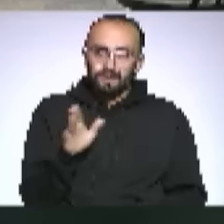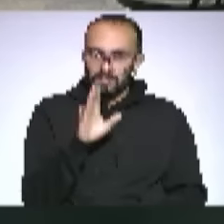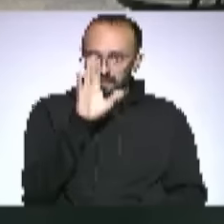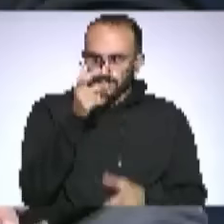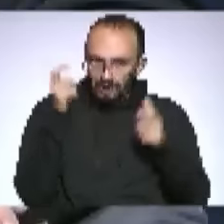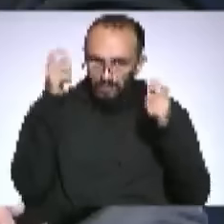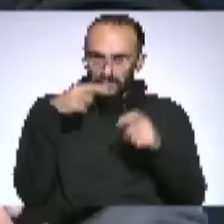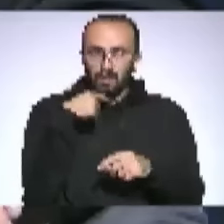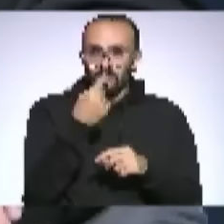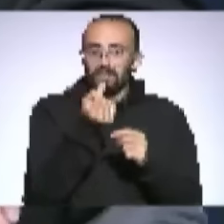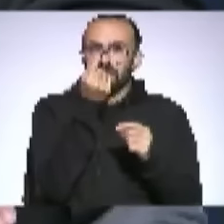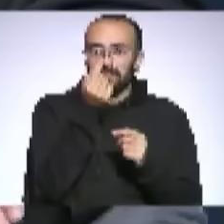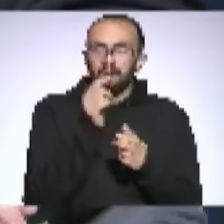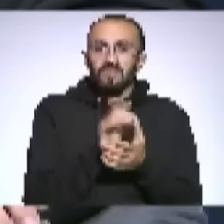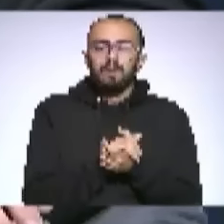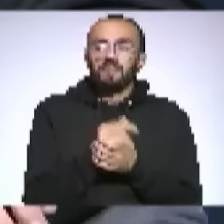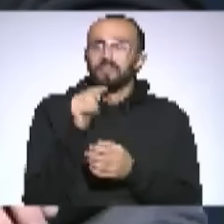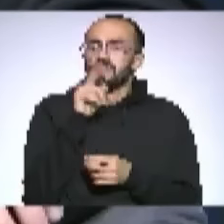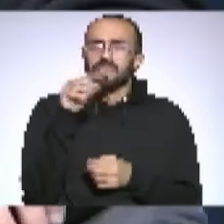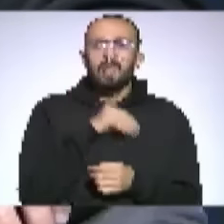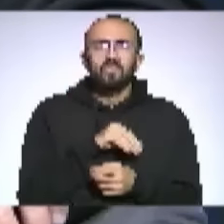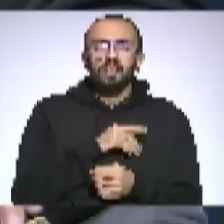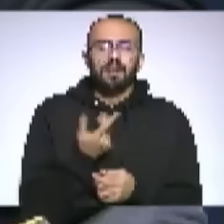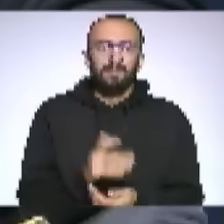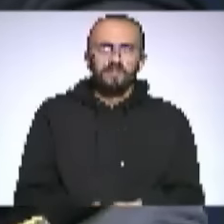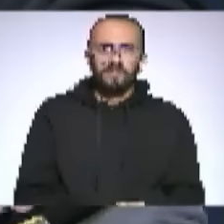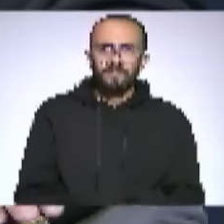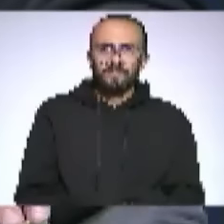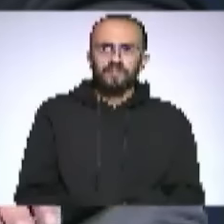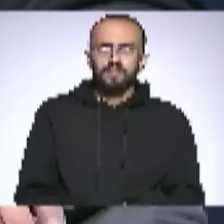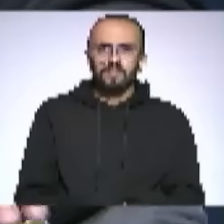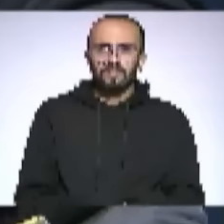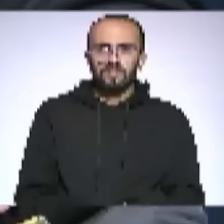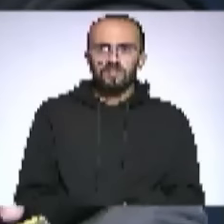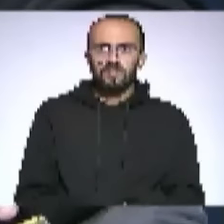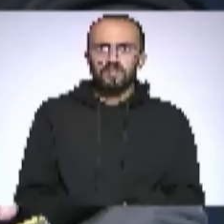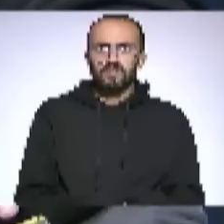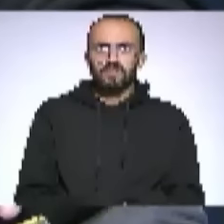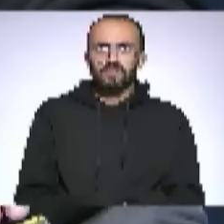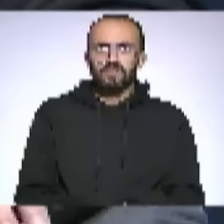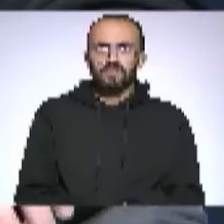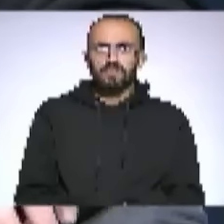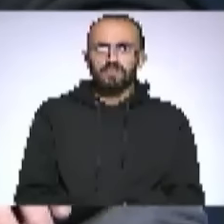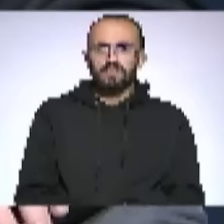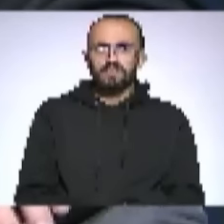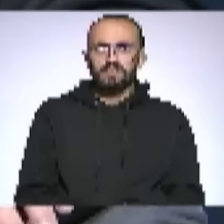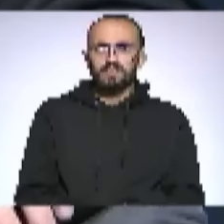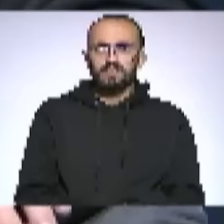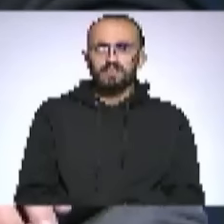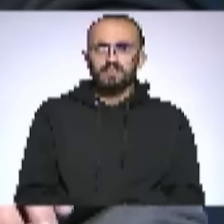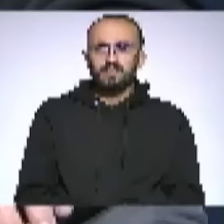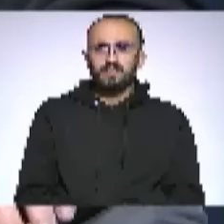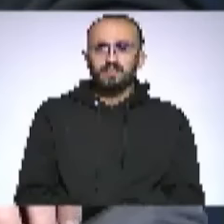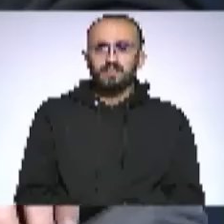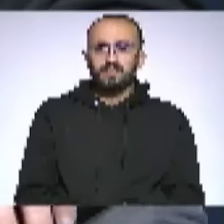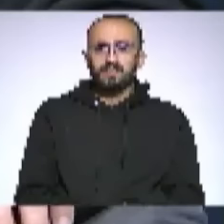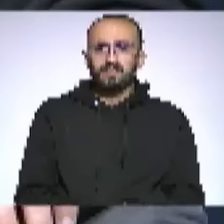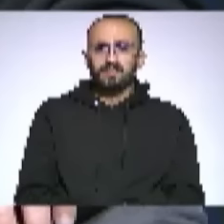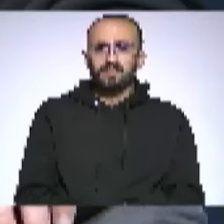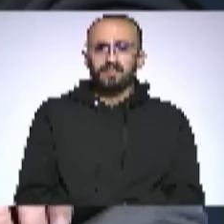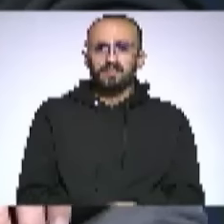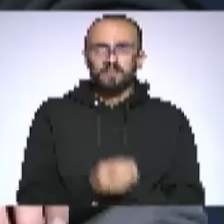يا سيدنا ممكن تقول اللي هي عايزاه اقول سيدنا اكملك حبيبي انما كلام ده ممكن يبقى